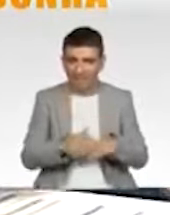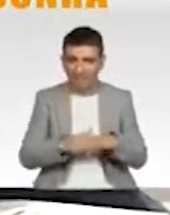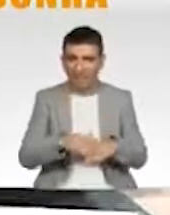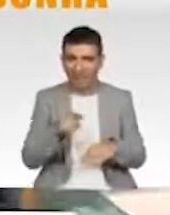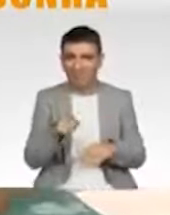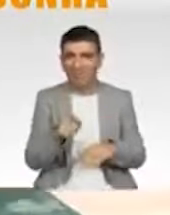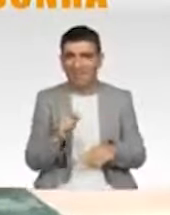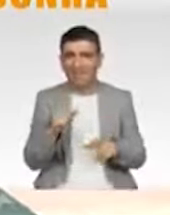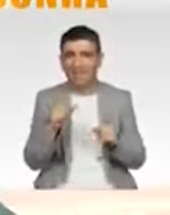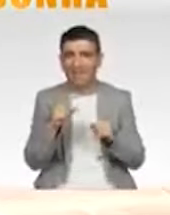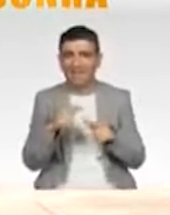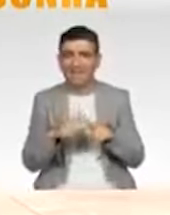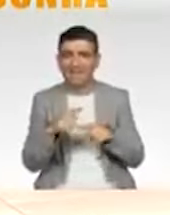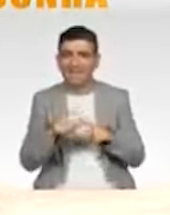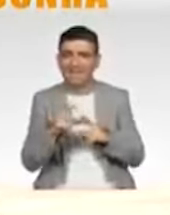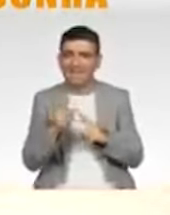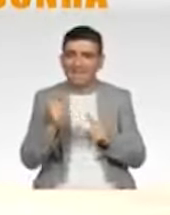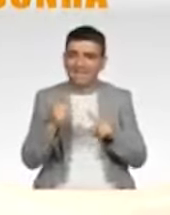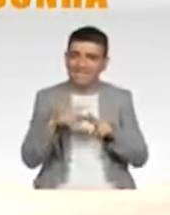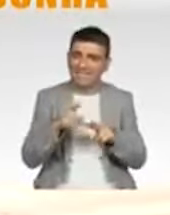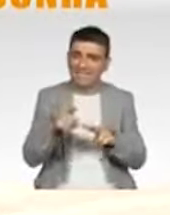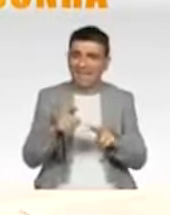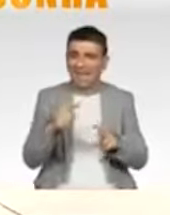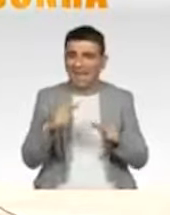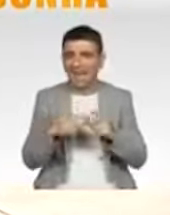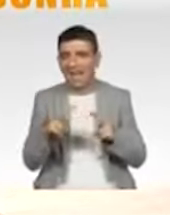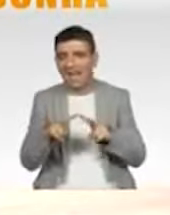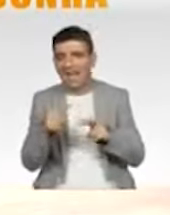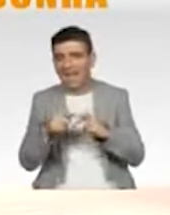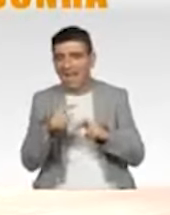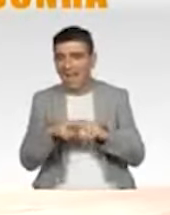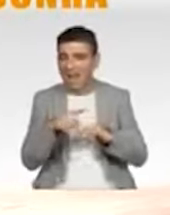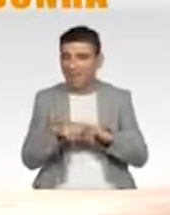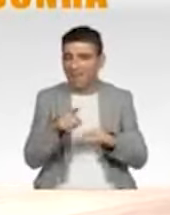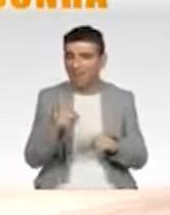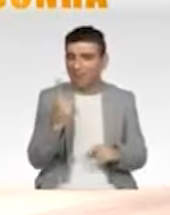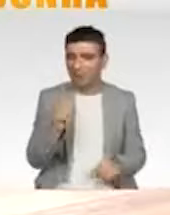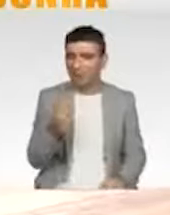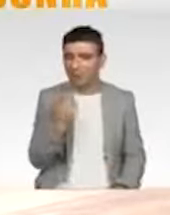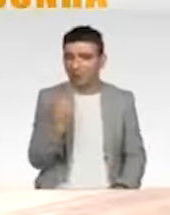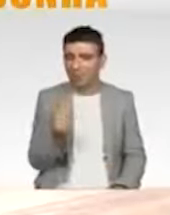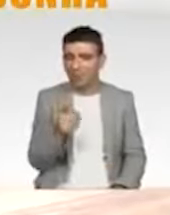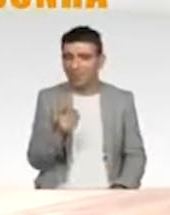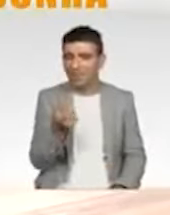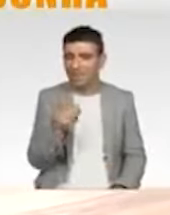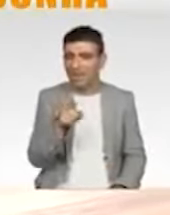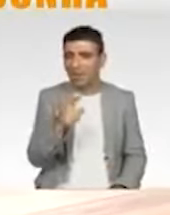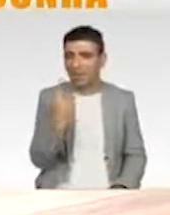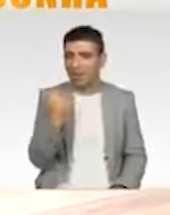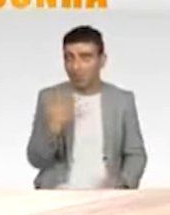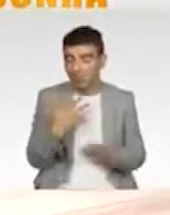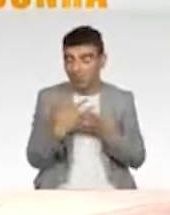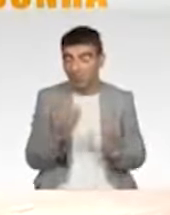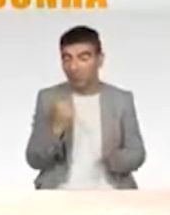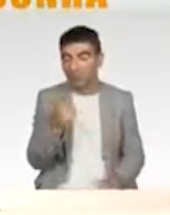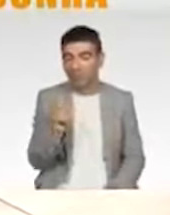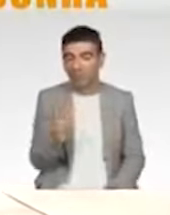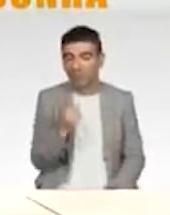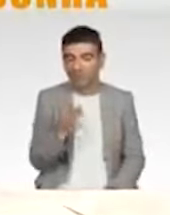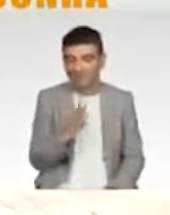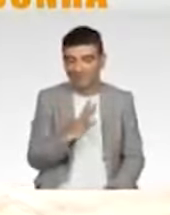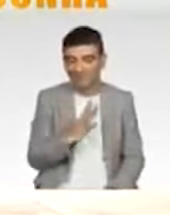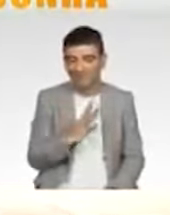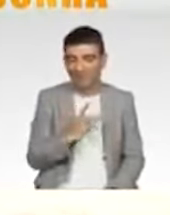bir sürprizi olacak. O sürprizden Fadila'nın bile haberi yok. Emrah az sonra ona çok güzel bir sürpriz yapacak. Onun